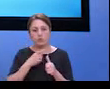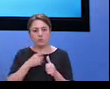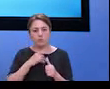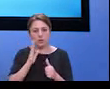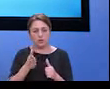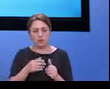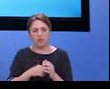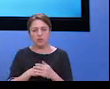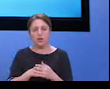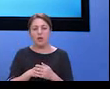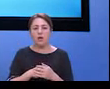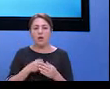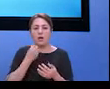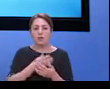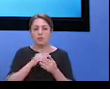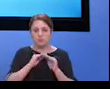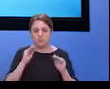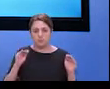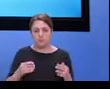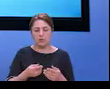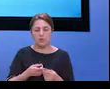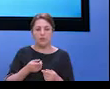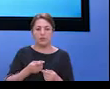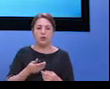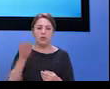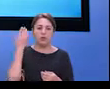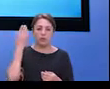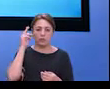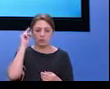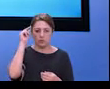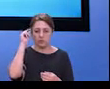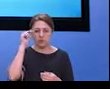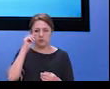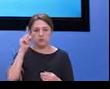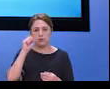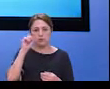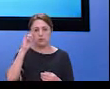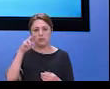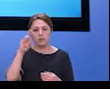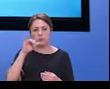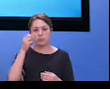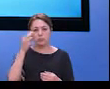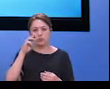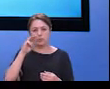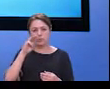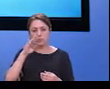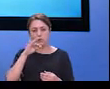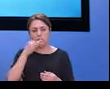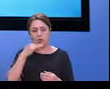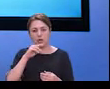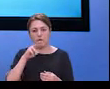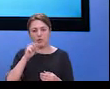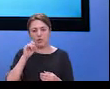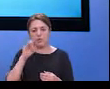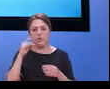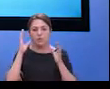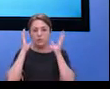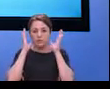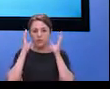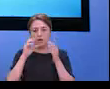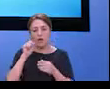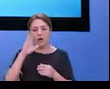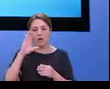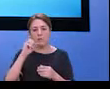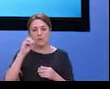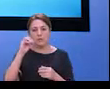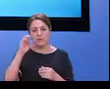darsimizda biz sizlar bilan Zardushtiylik dinining muqaddas kitobi bo'lgan Авесто хакадан макьянадек, гяплешкянадек.